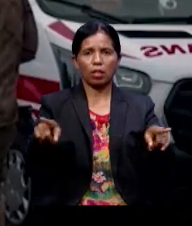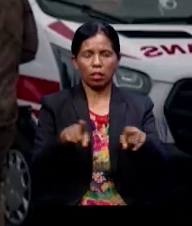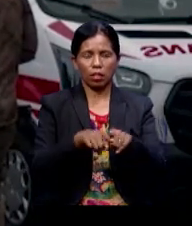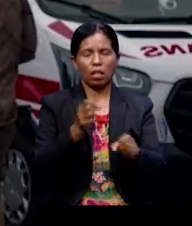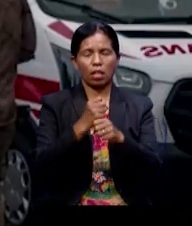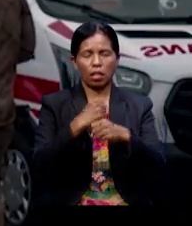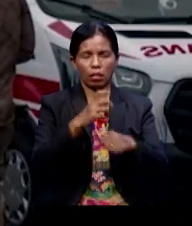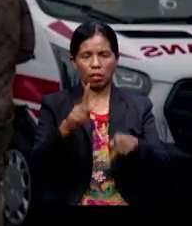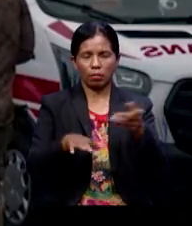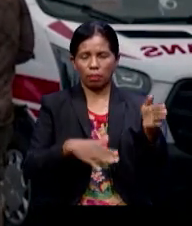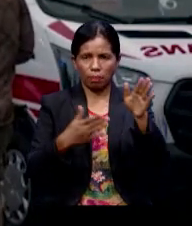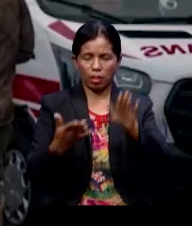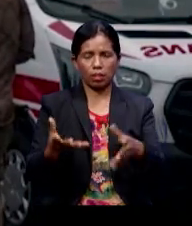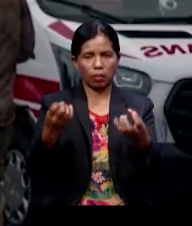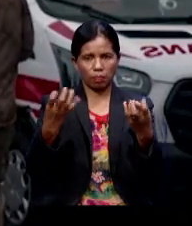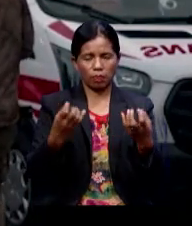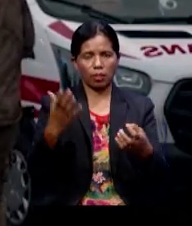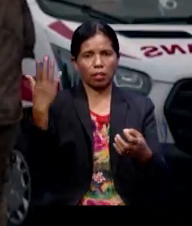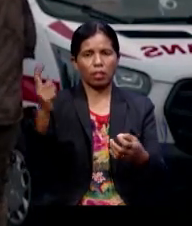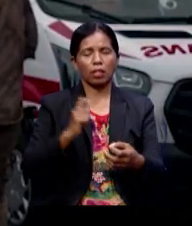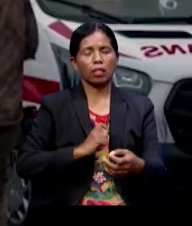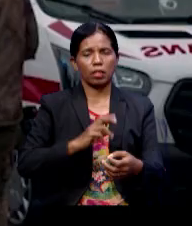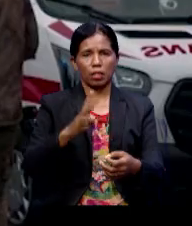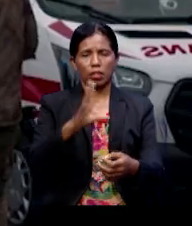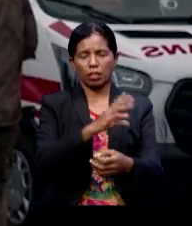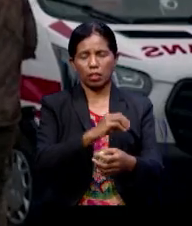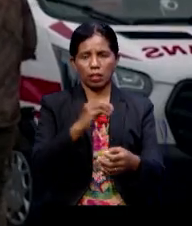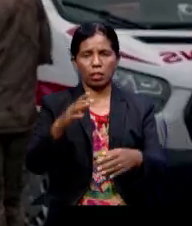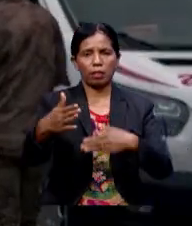hamate populasaun barak iha rezion Tasi Marmara Leste,